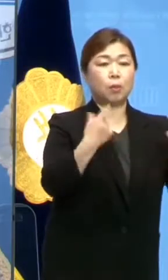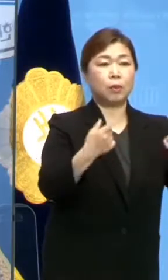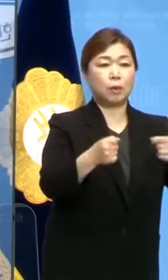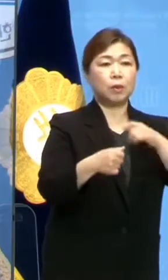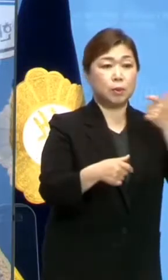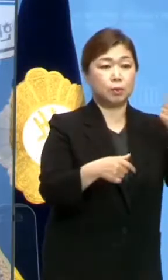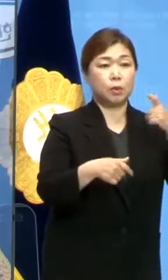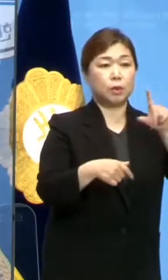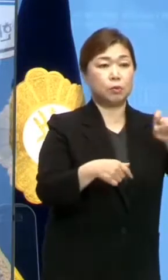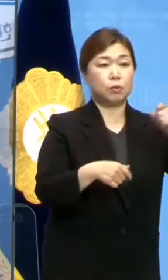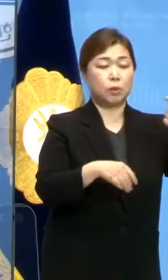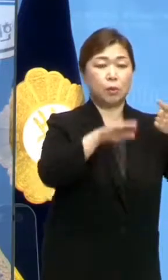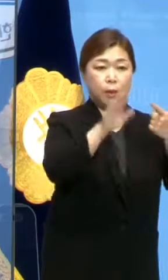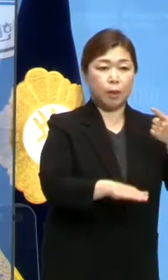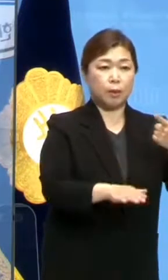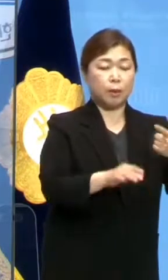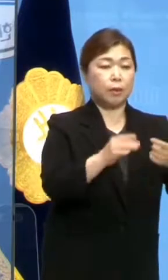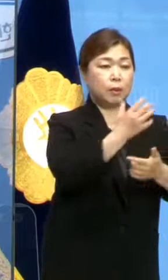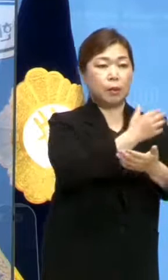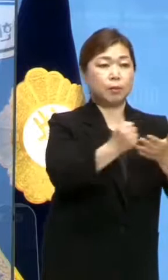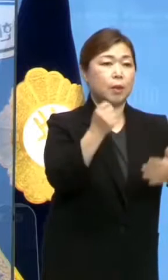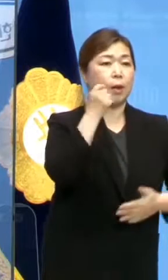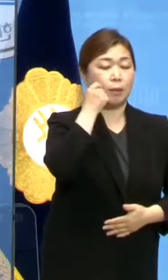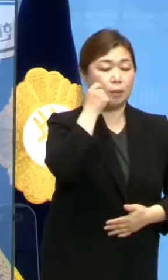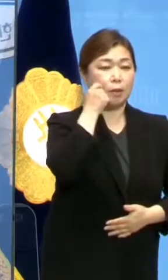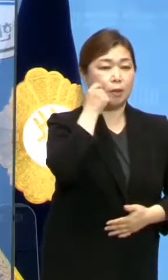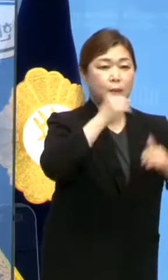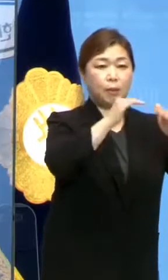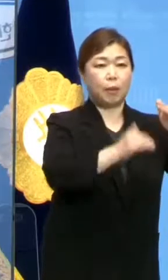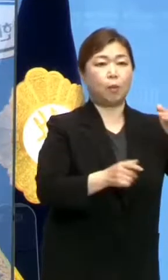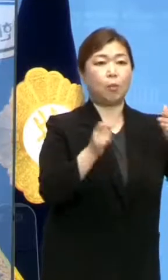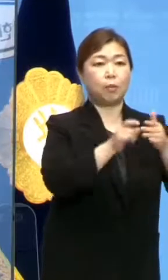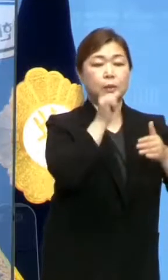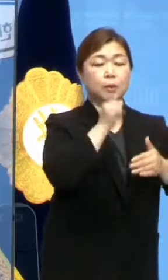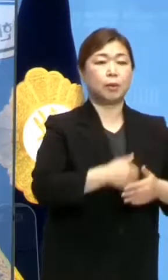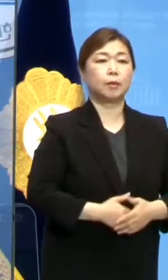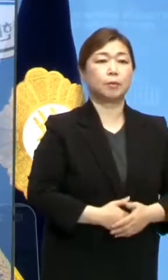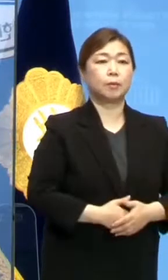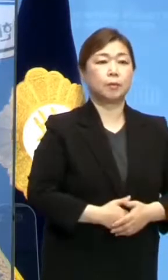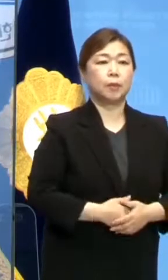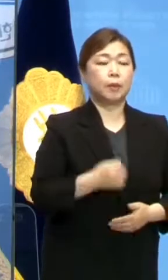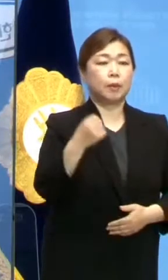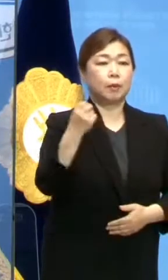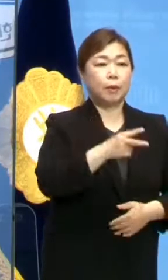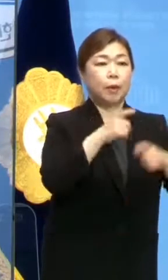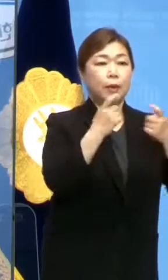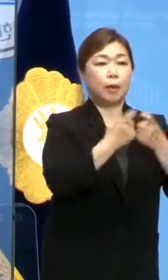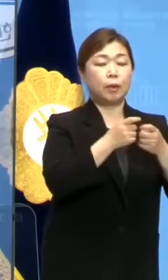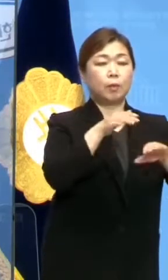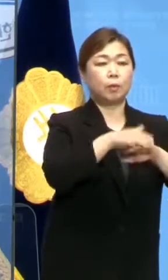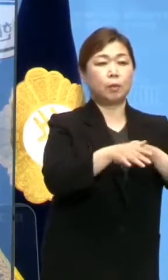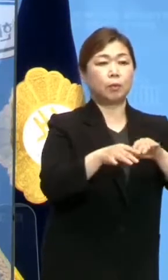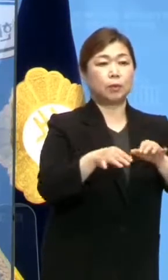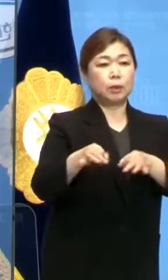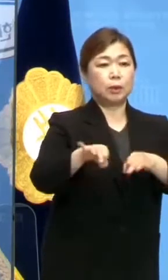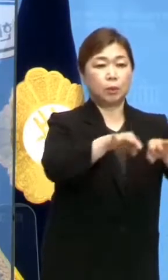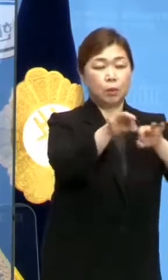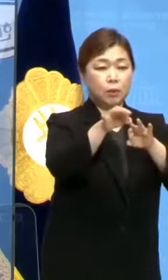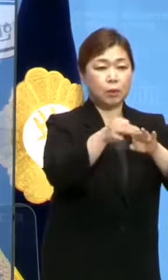16세 미만은 취득을 할 수 없도록 하는 내용을 담았습니다 아울러 개인형 이동 장치 의